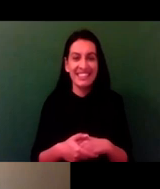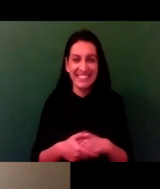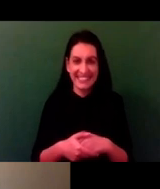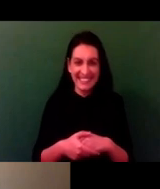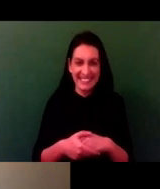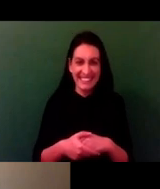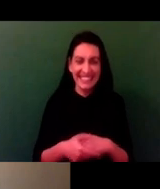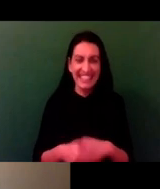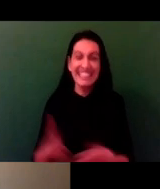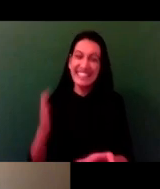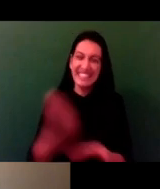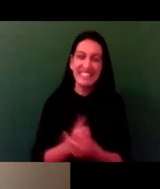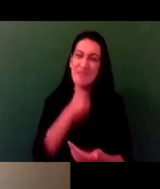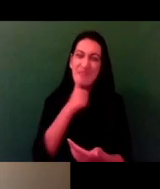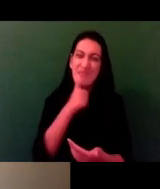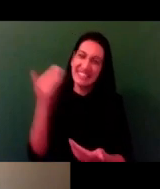yaşlandı.